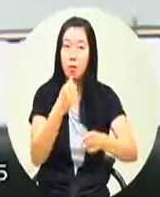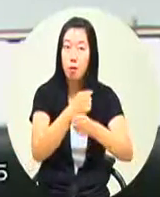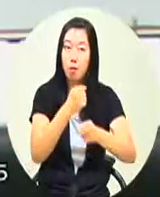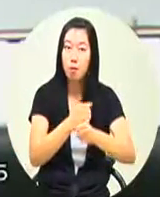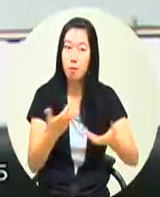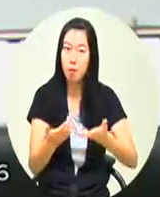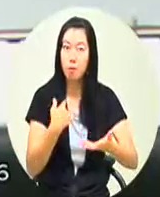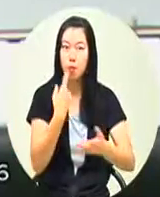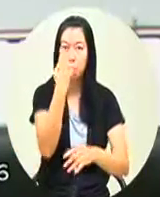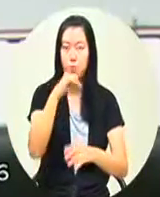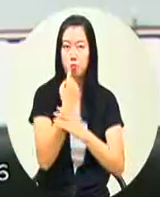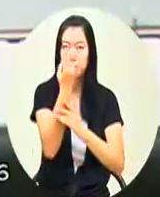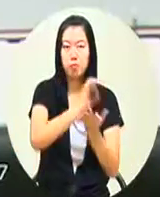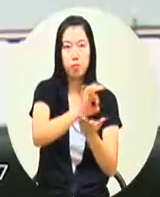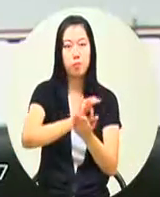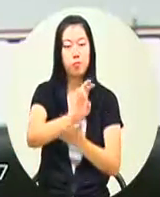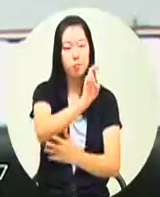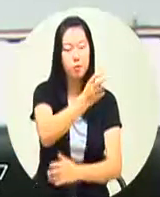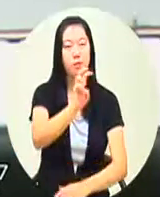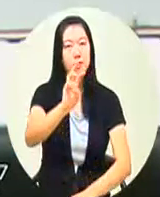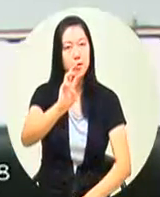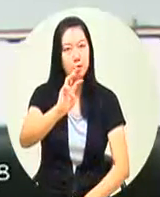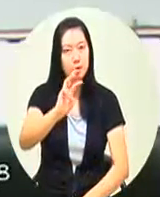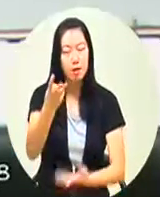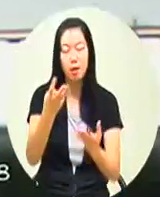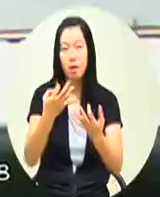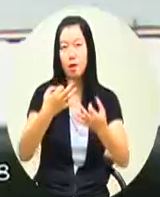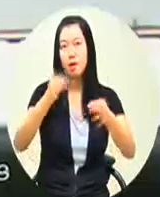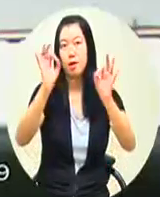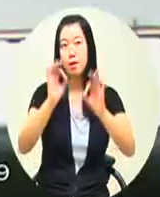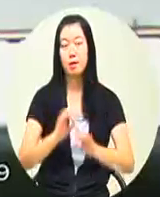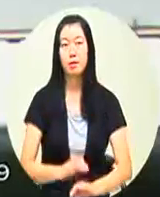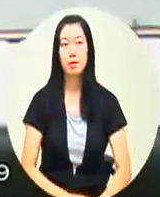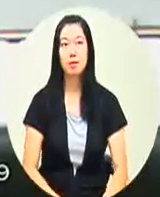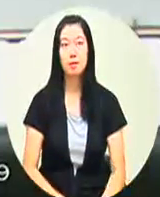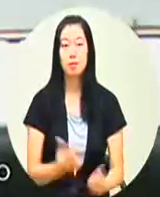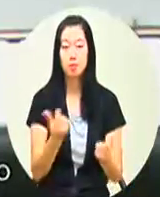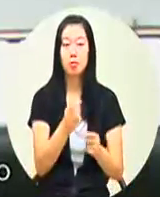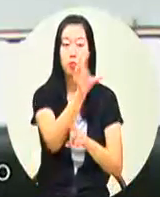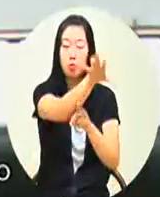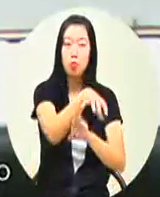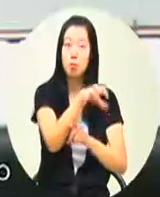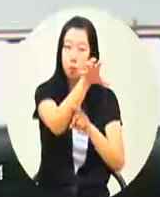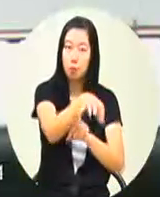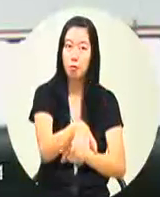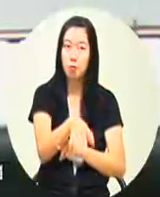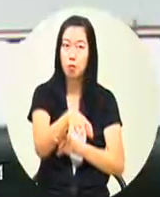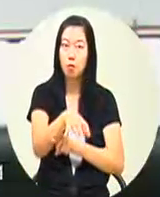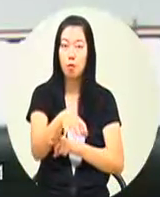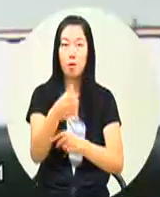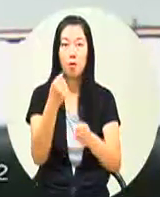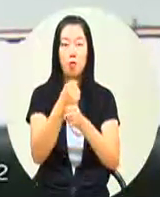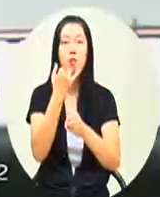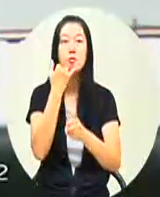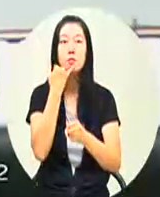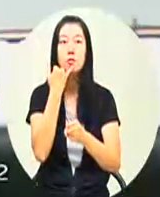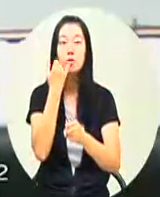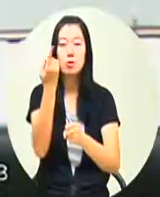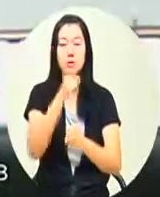我只花20-30万的工资，包括重机械，我就可以赚